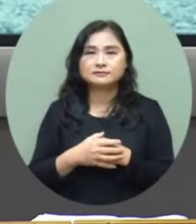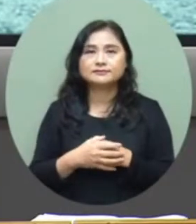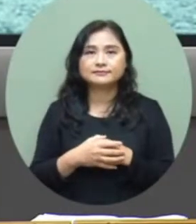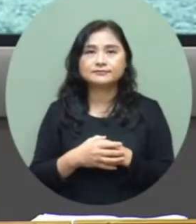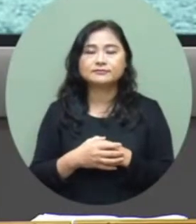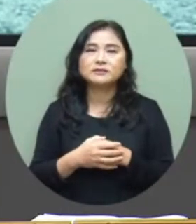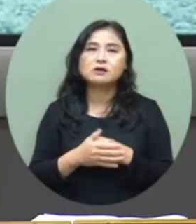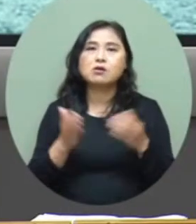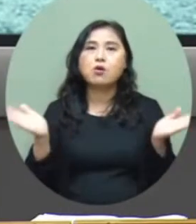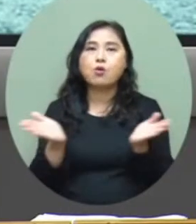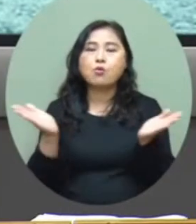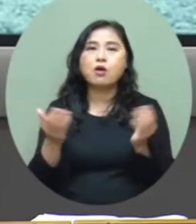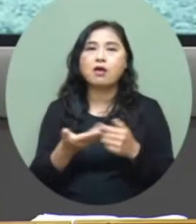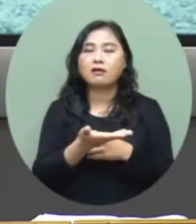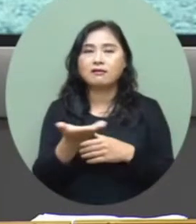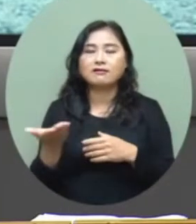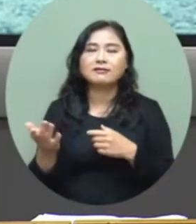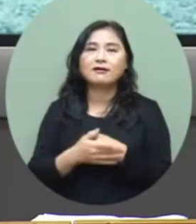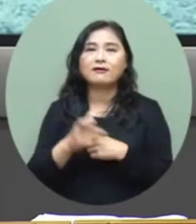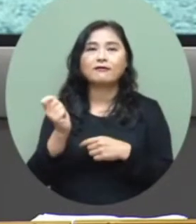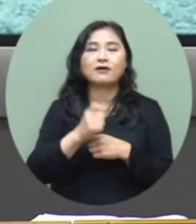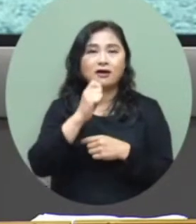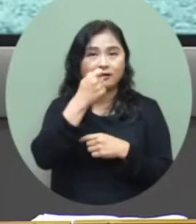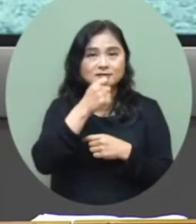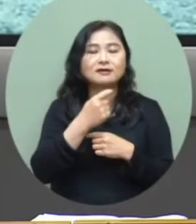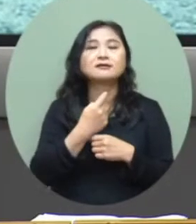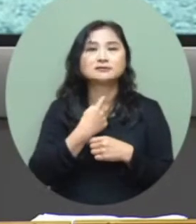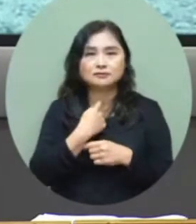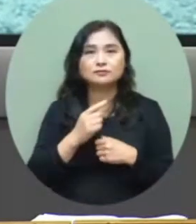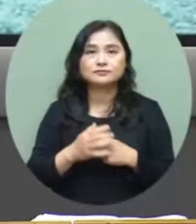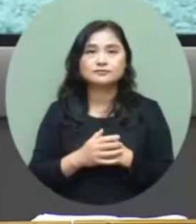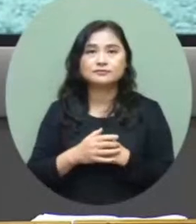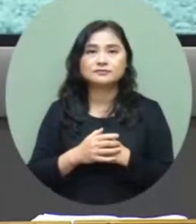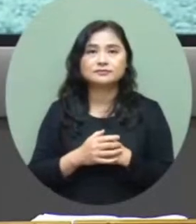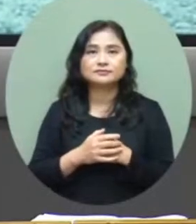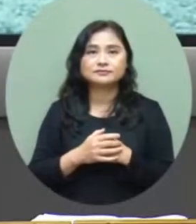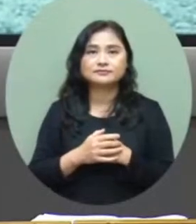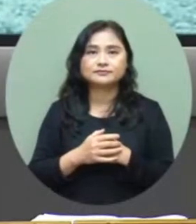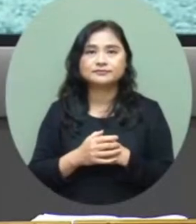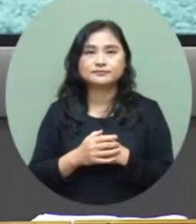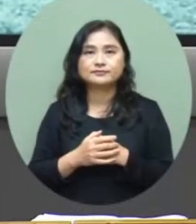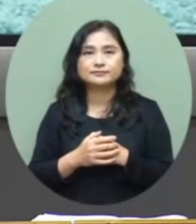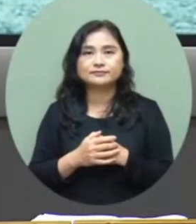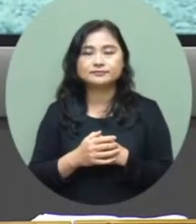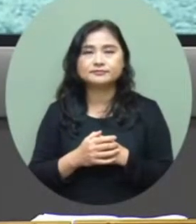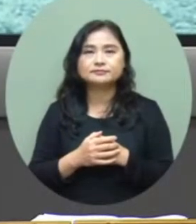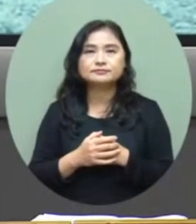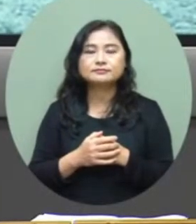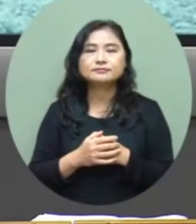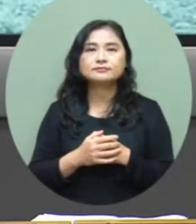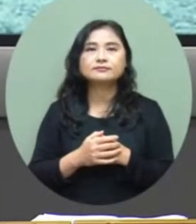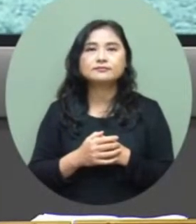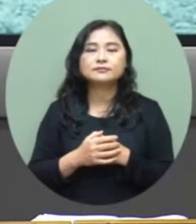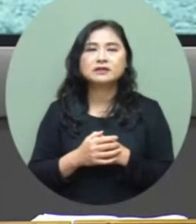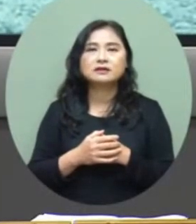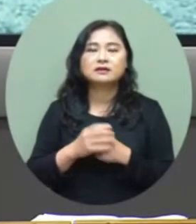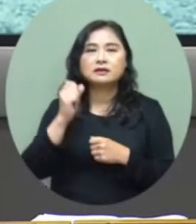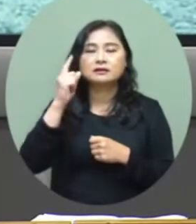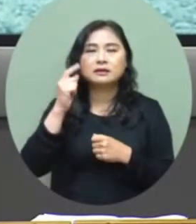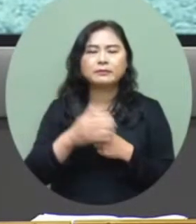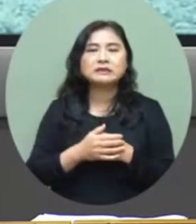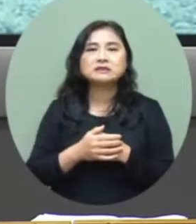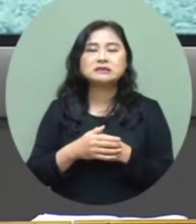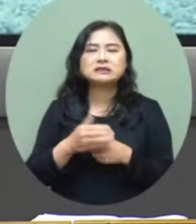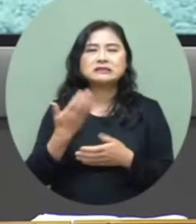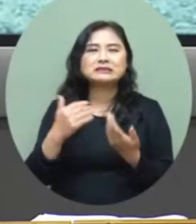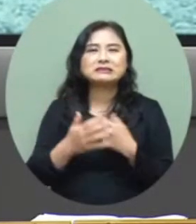rapid tests, especially those who have not done, who have not participated in those 3 days. 下